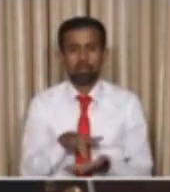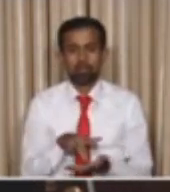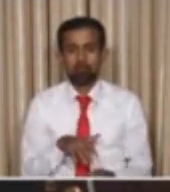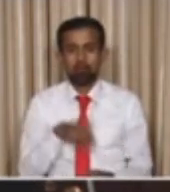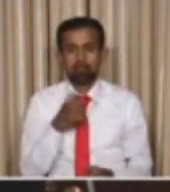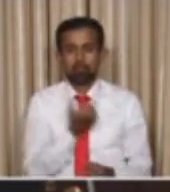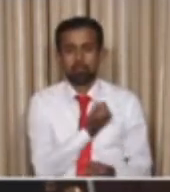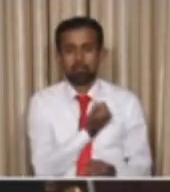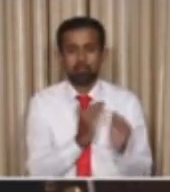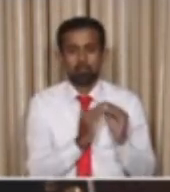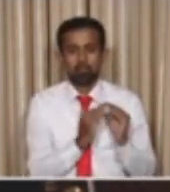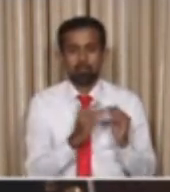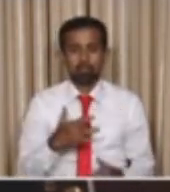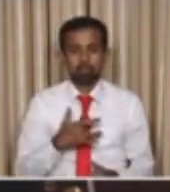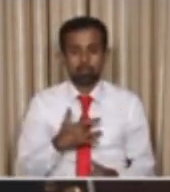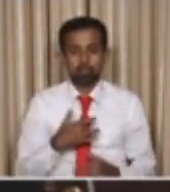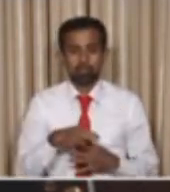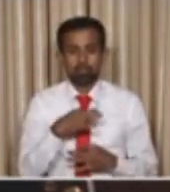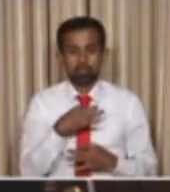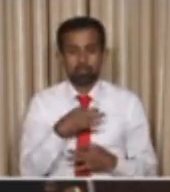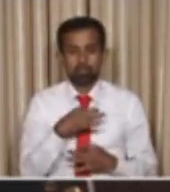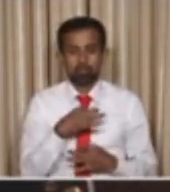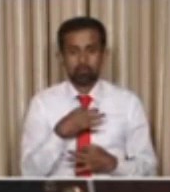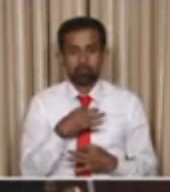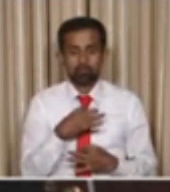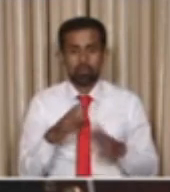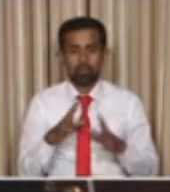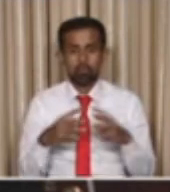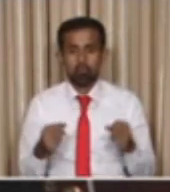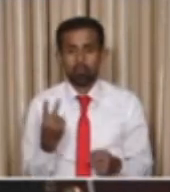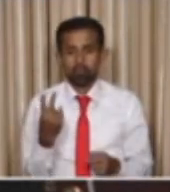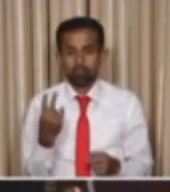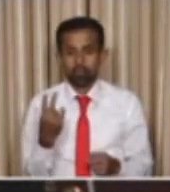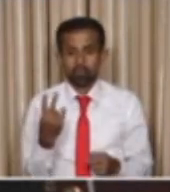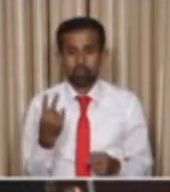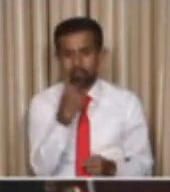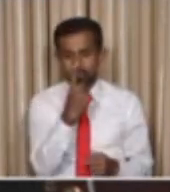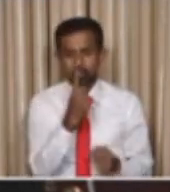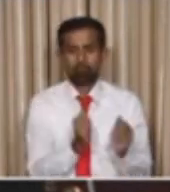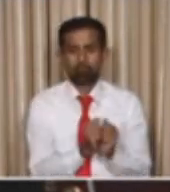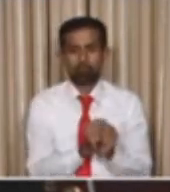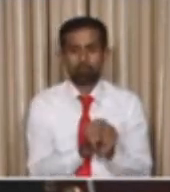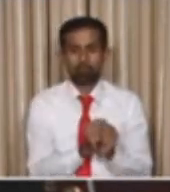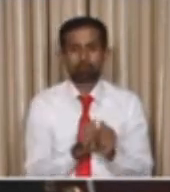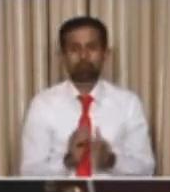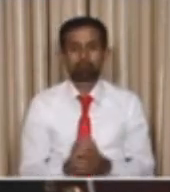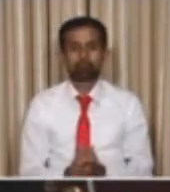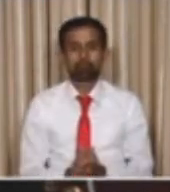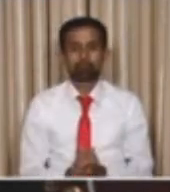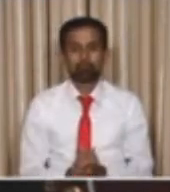තිබෙන ප්‍රධානතම රෝහල හෘද කැතීඩර් කරන එකගේ ඒ උපකරණ දෙකෙන් මැෂින් දෙකෙන් එකයි ක්‍රියාත්මක වෙන්නේ මේ